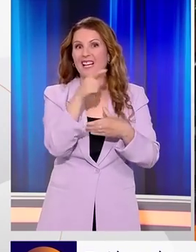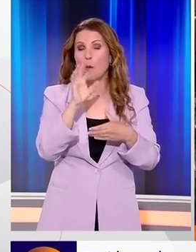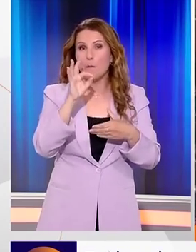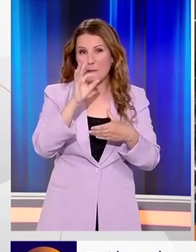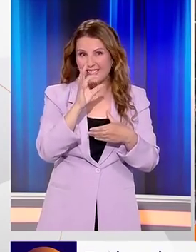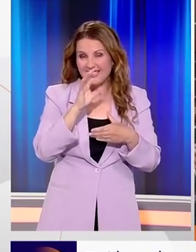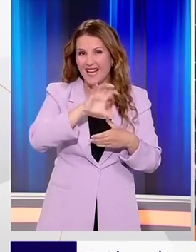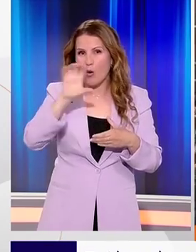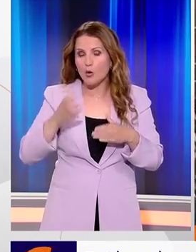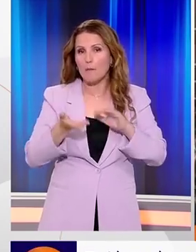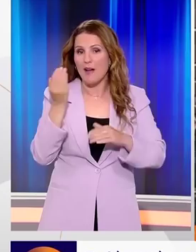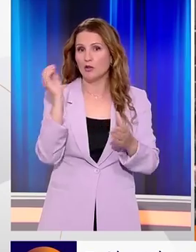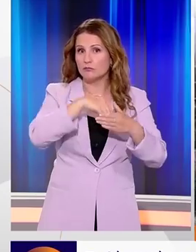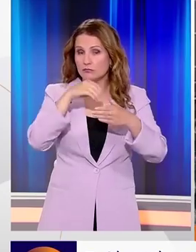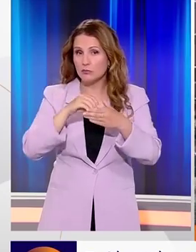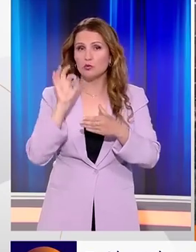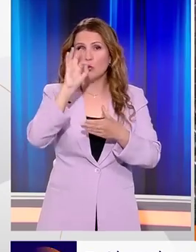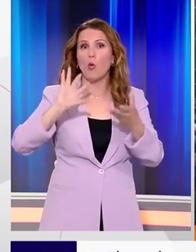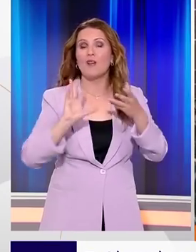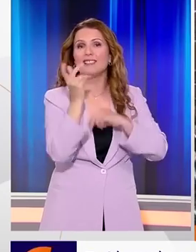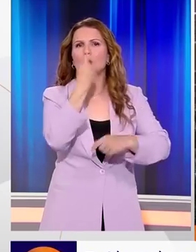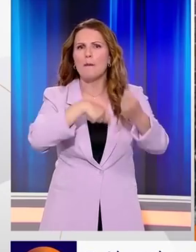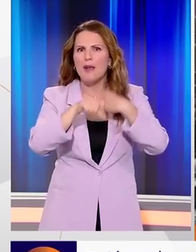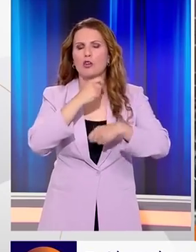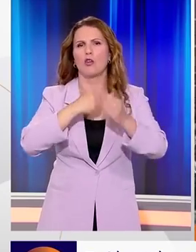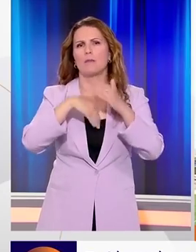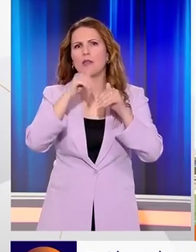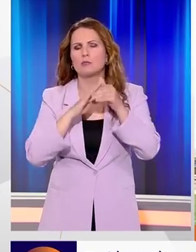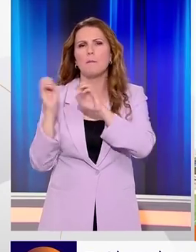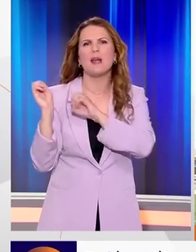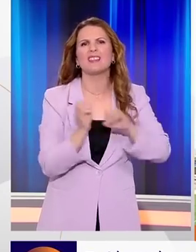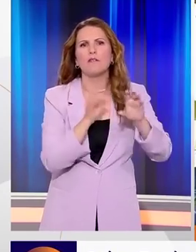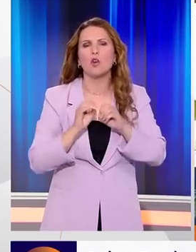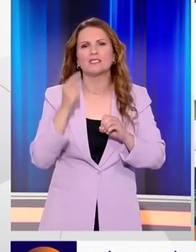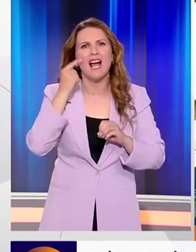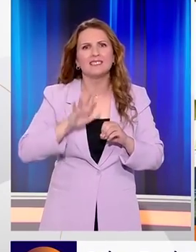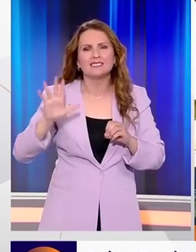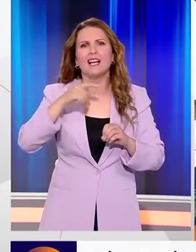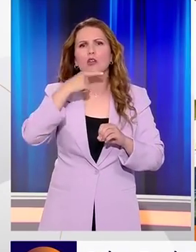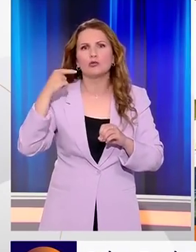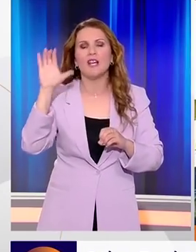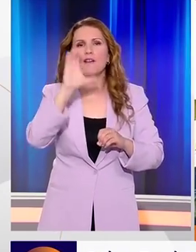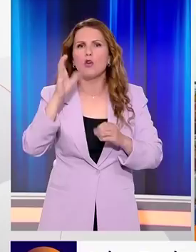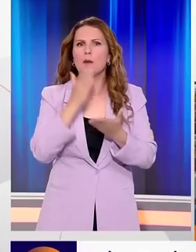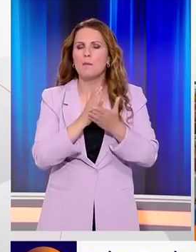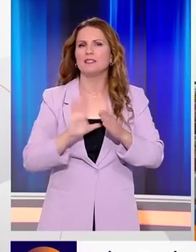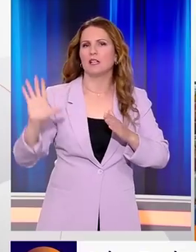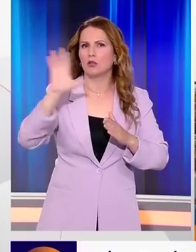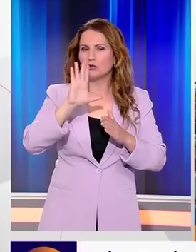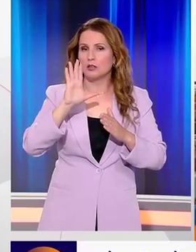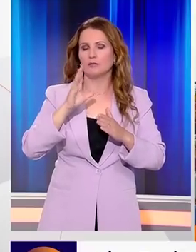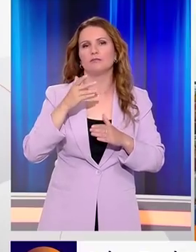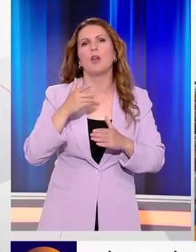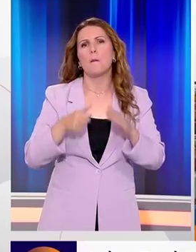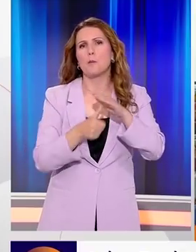150 χώρες και στοχεύει στη βελτίωση και ανάπτυξη του εμπορίου και των υποδομών μεταφοράς μέσω Ασίας, Ευρώπης, Ρωσίας και Μέσης Ανατολής, εγκαινίασε